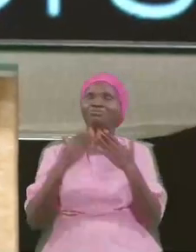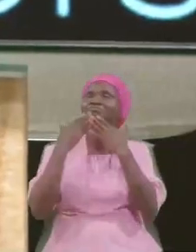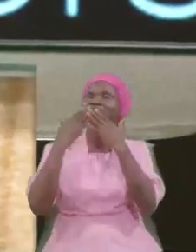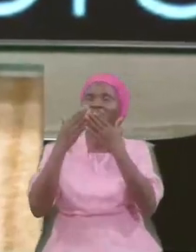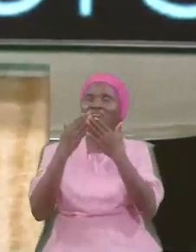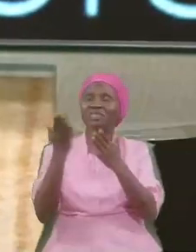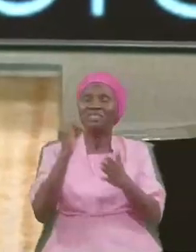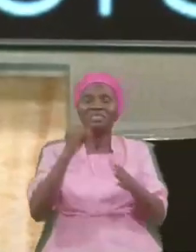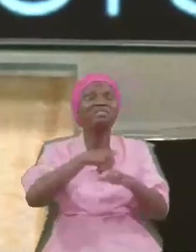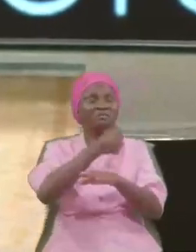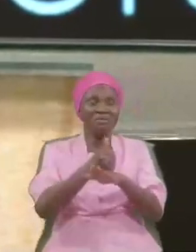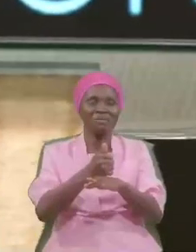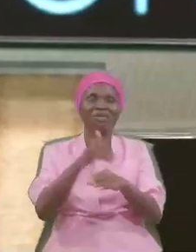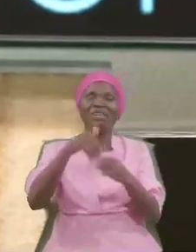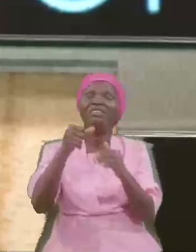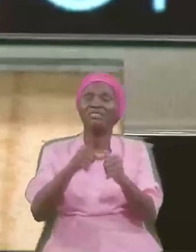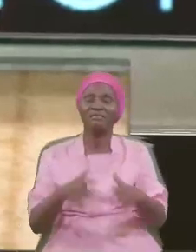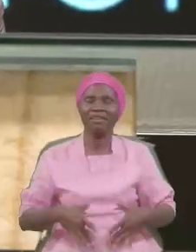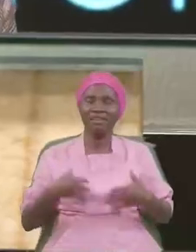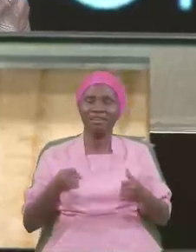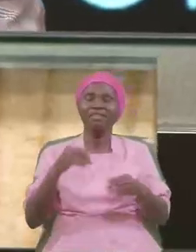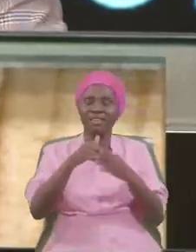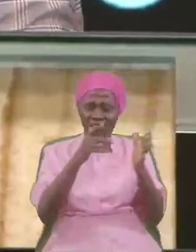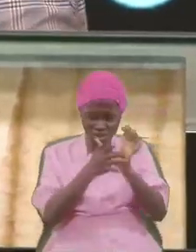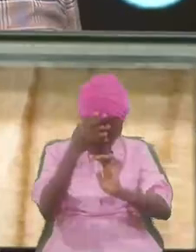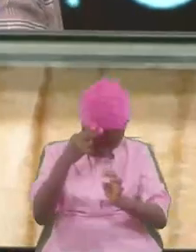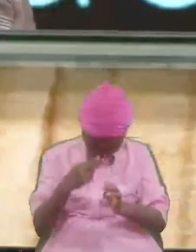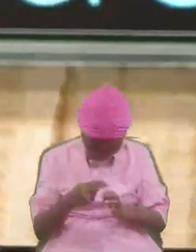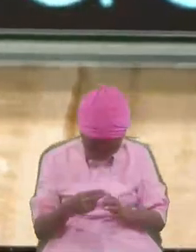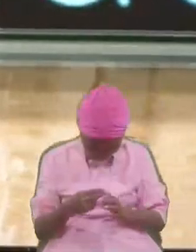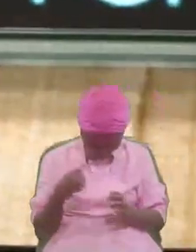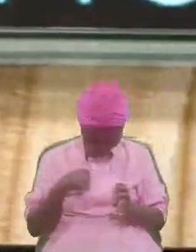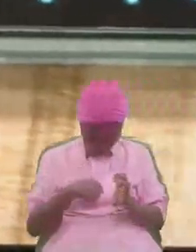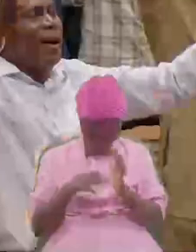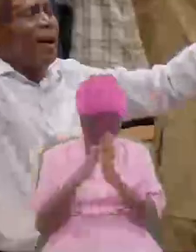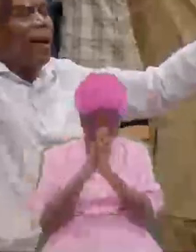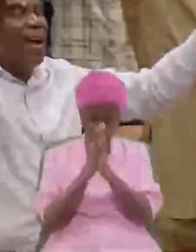dans chaque vie. Au nom de Jésus, nous prions.